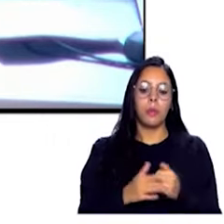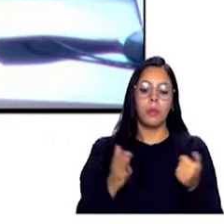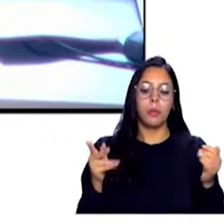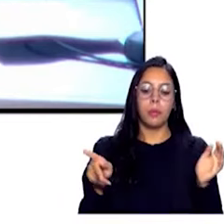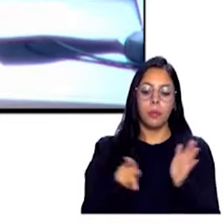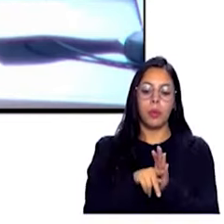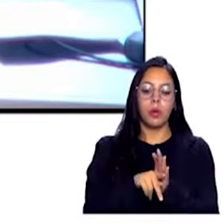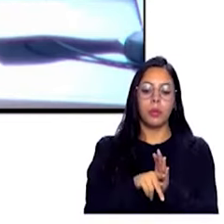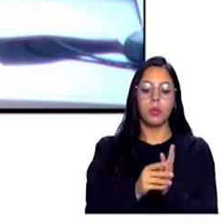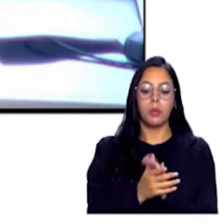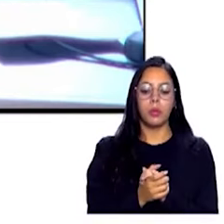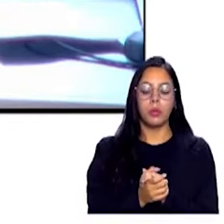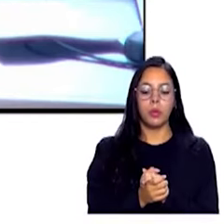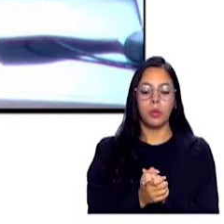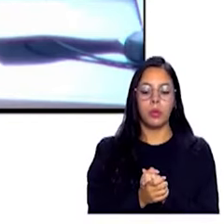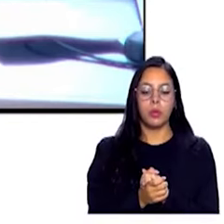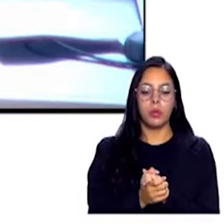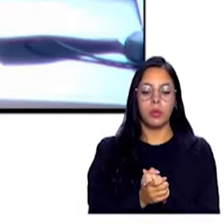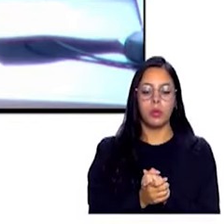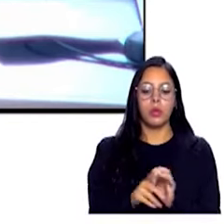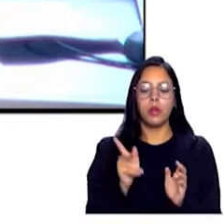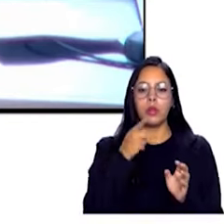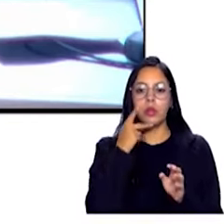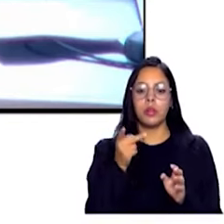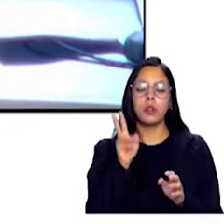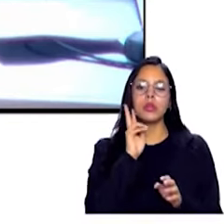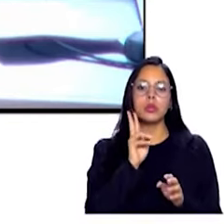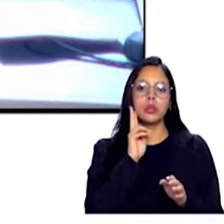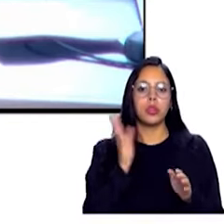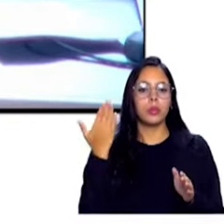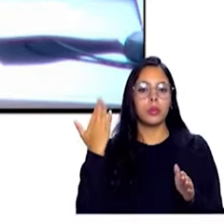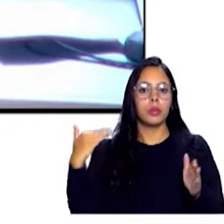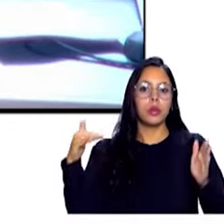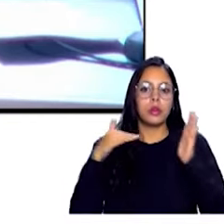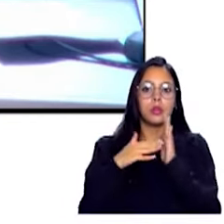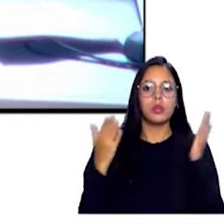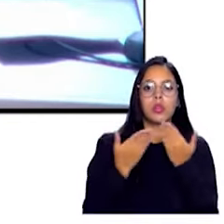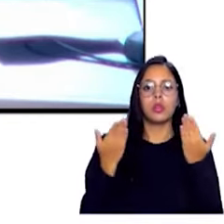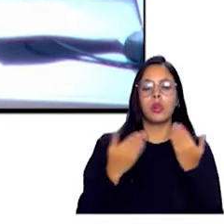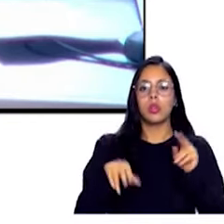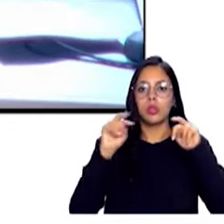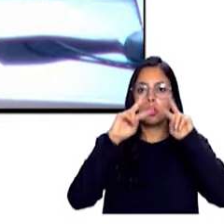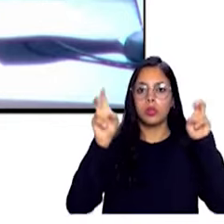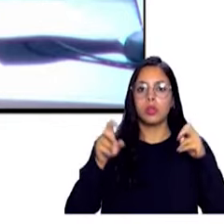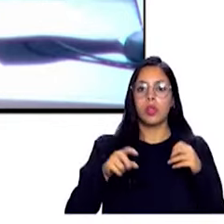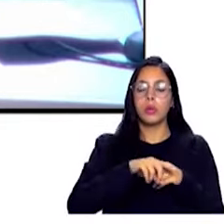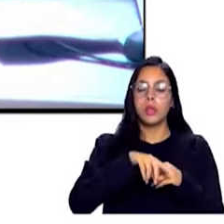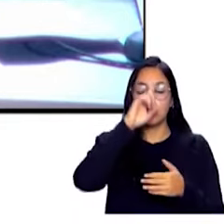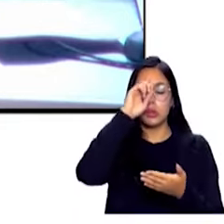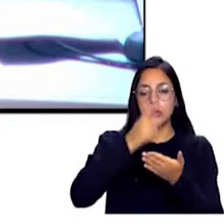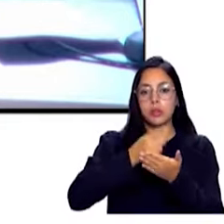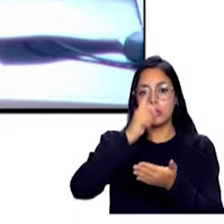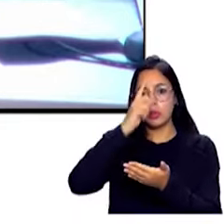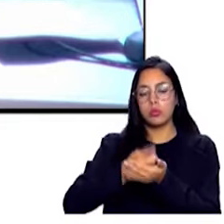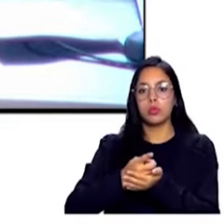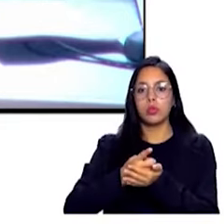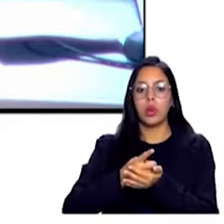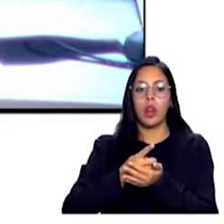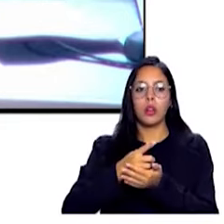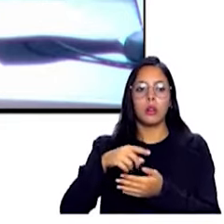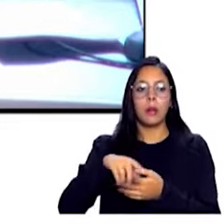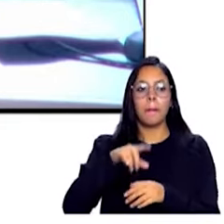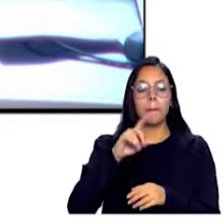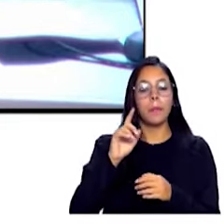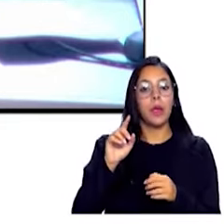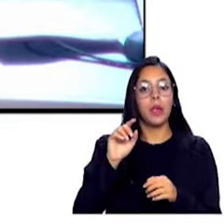l'histoire de la cour de cassation ET au fait que ne peuvent représenter les partis devant la cour de cassation que des